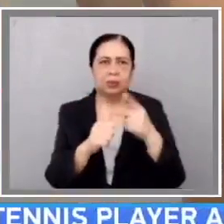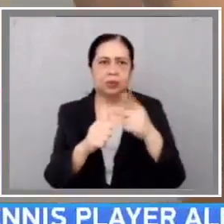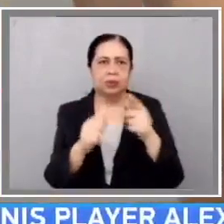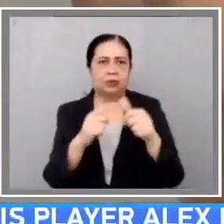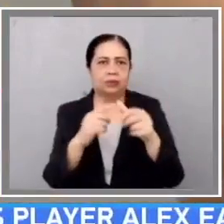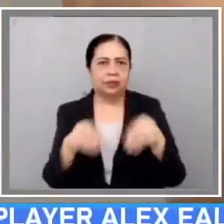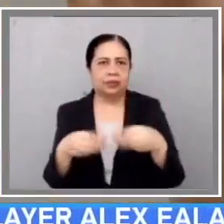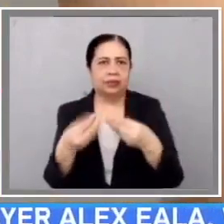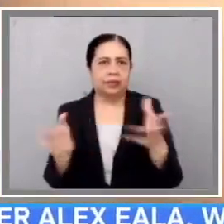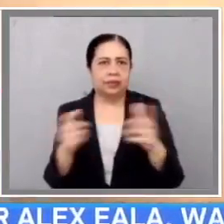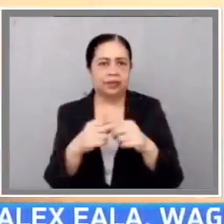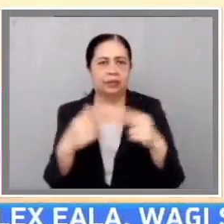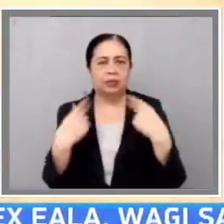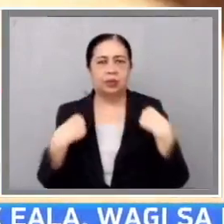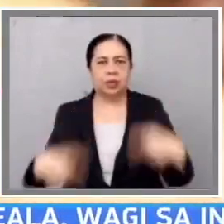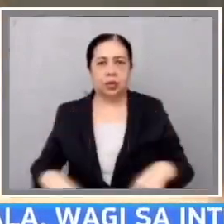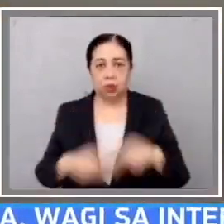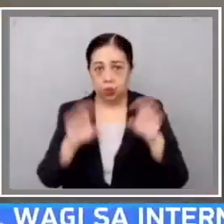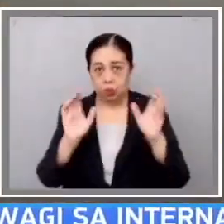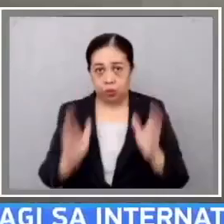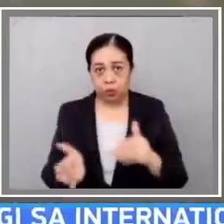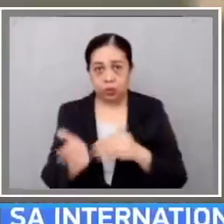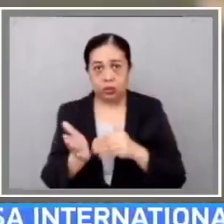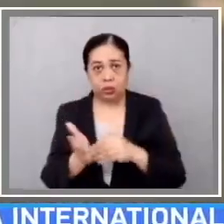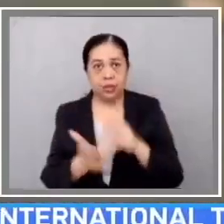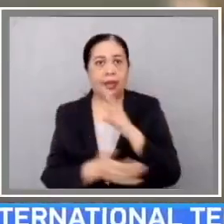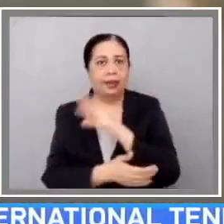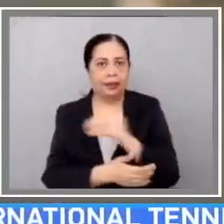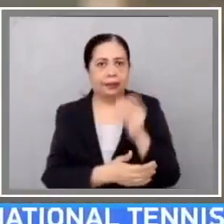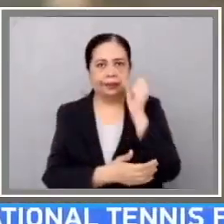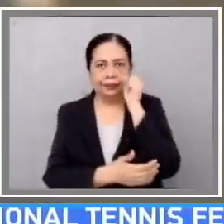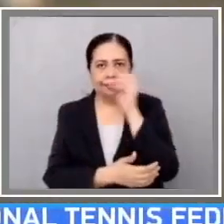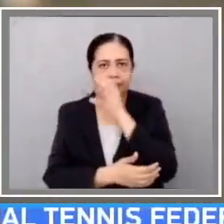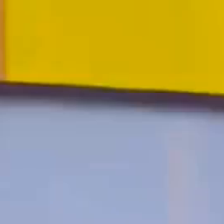ang mga health workers at senior citizen.